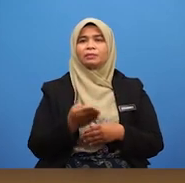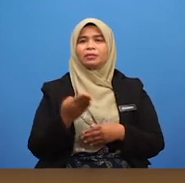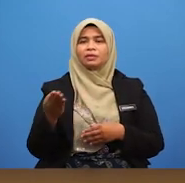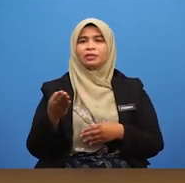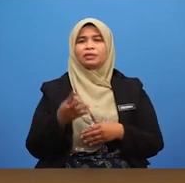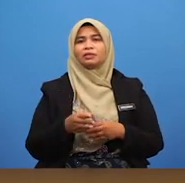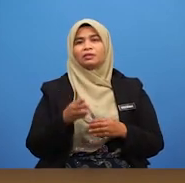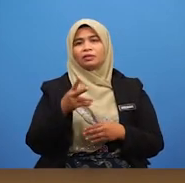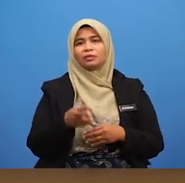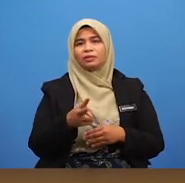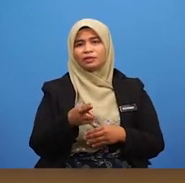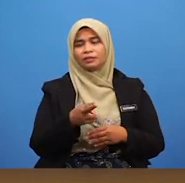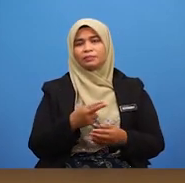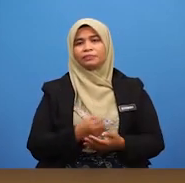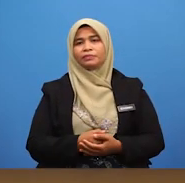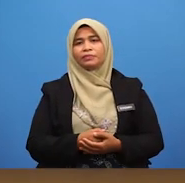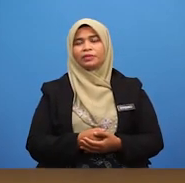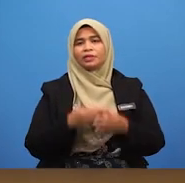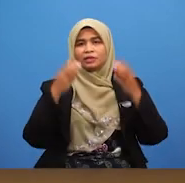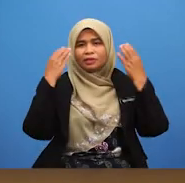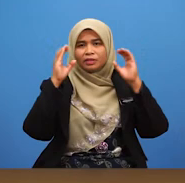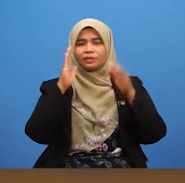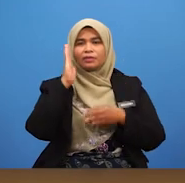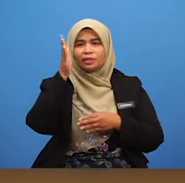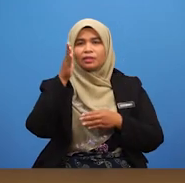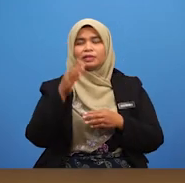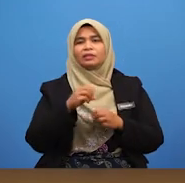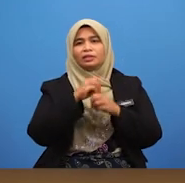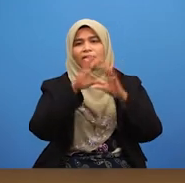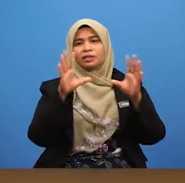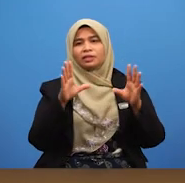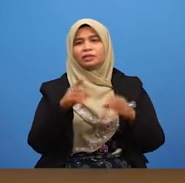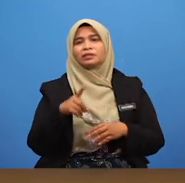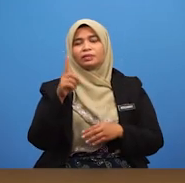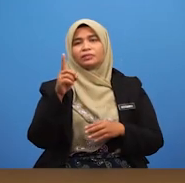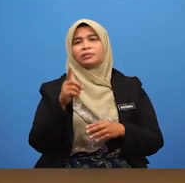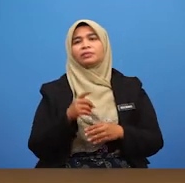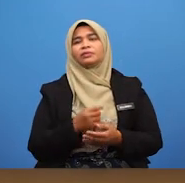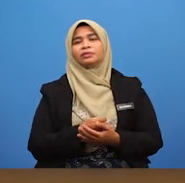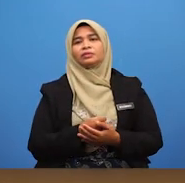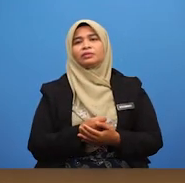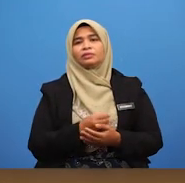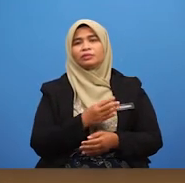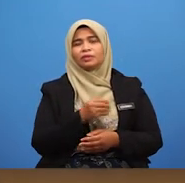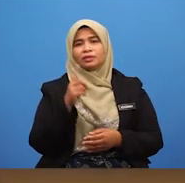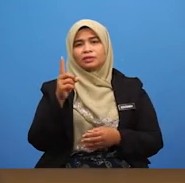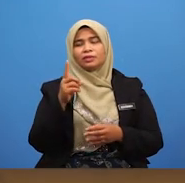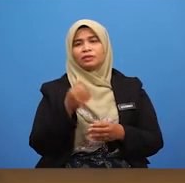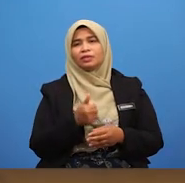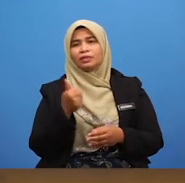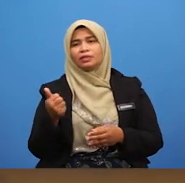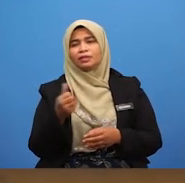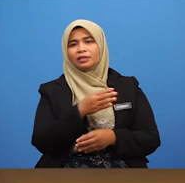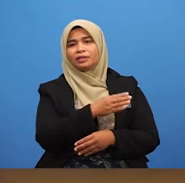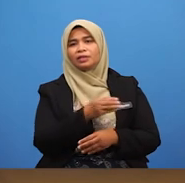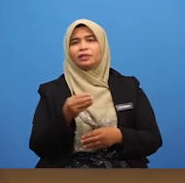menggunting. Okey, cikgu akan terangkan satu persatu alatan dan bahan